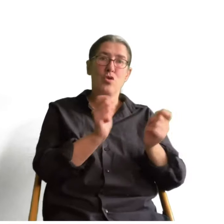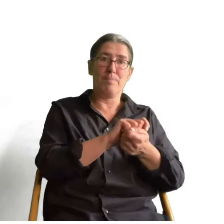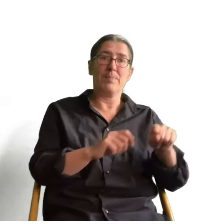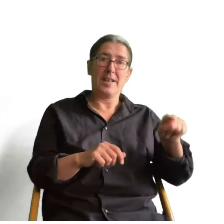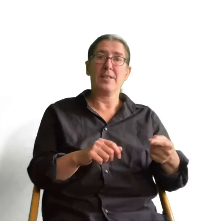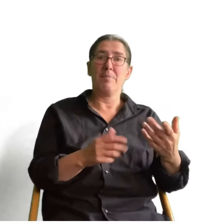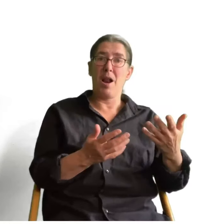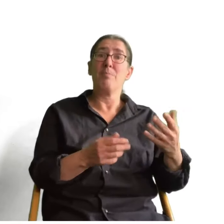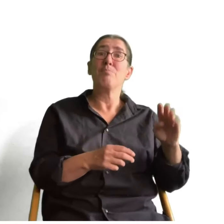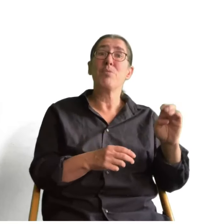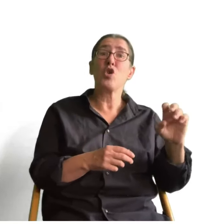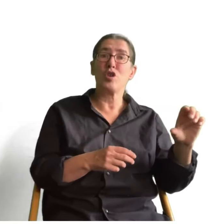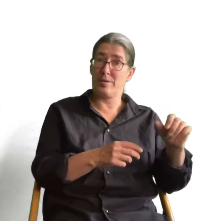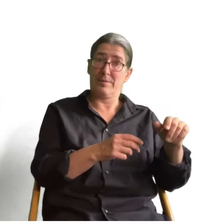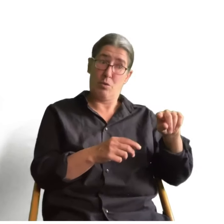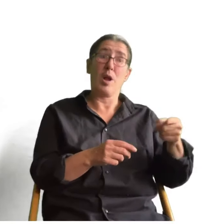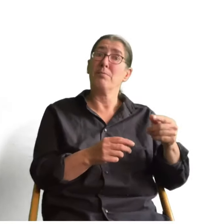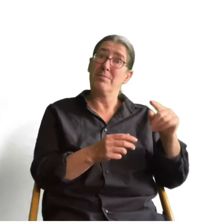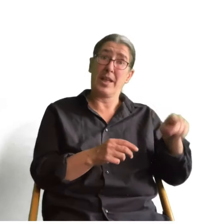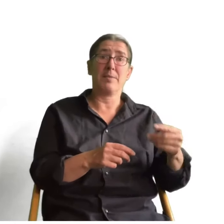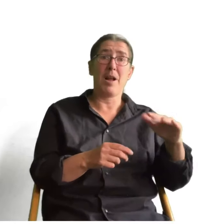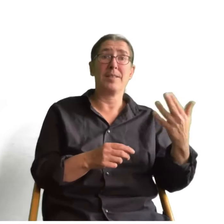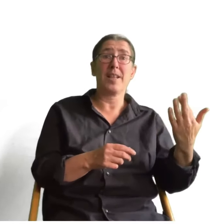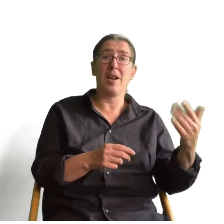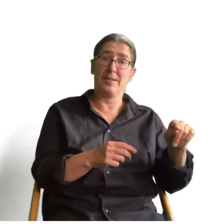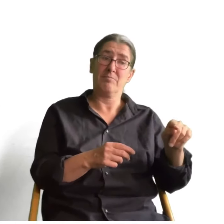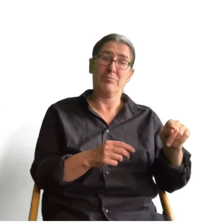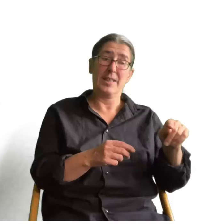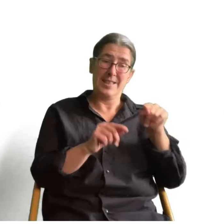Als Dezimalbruch stellt sich das folgendermaßen dar.